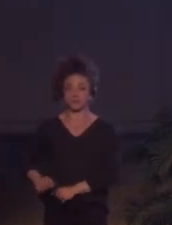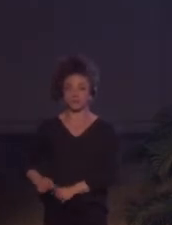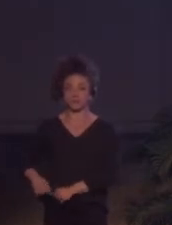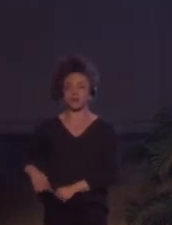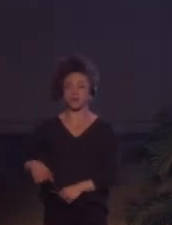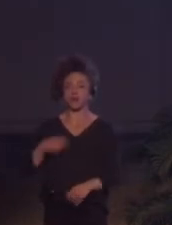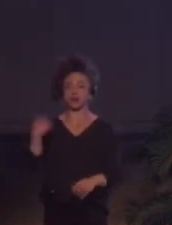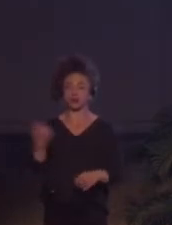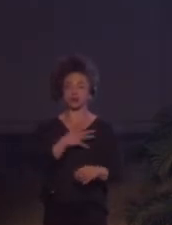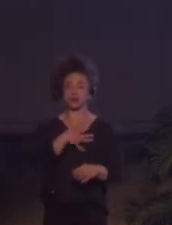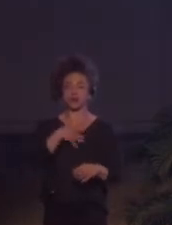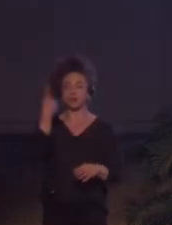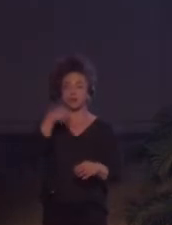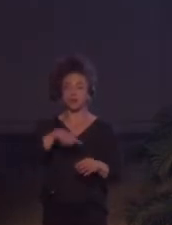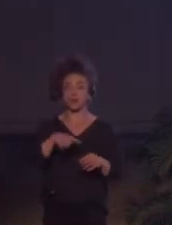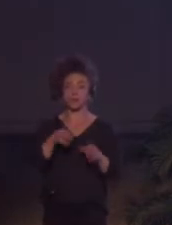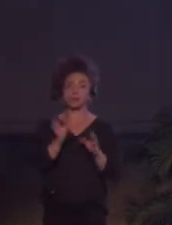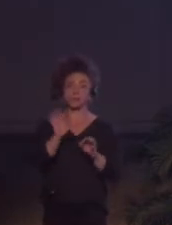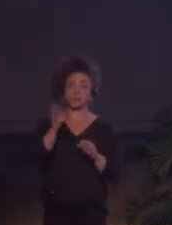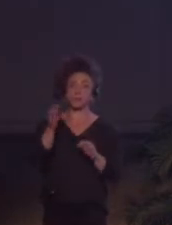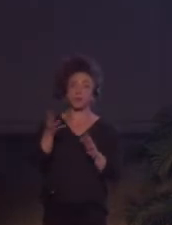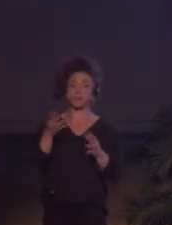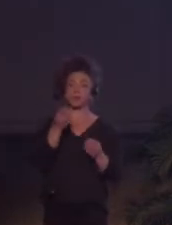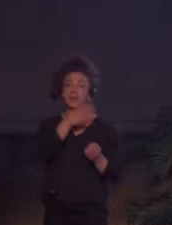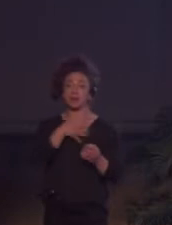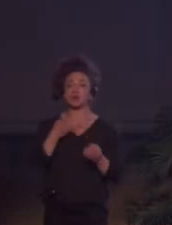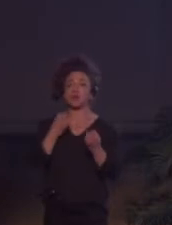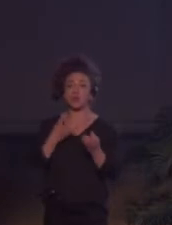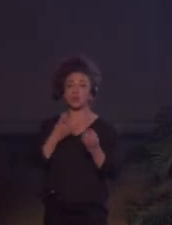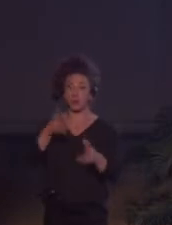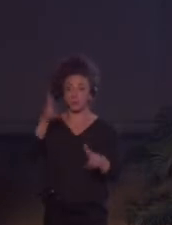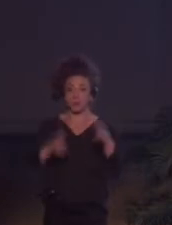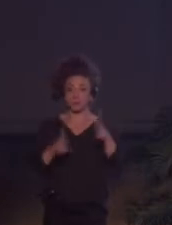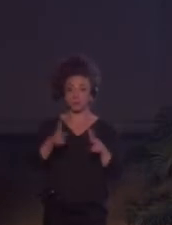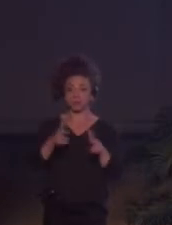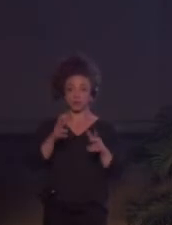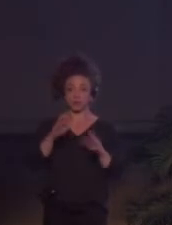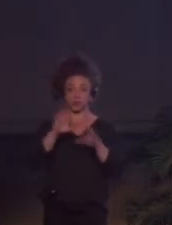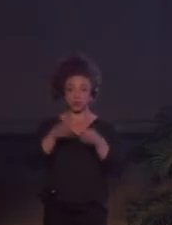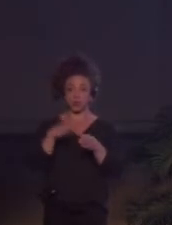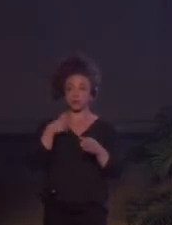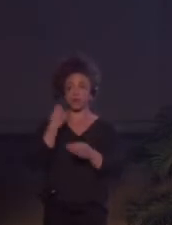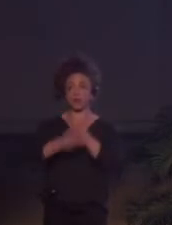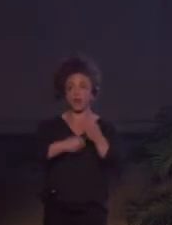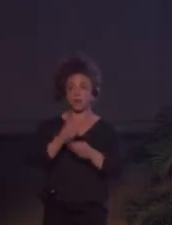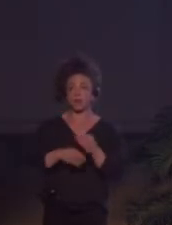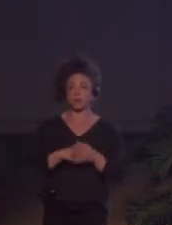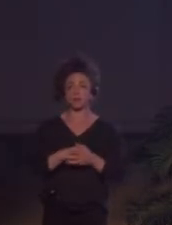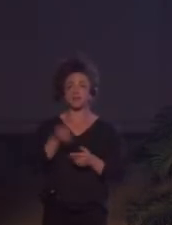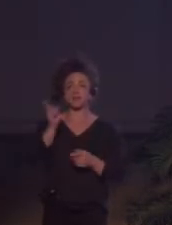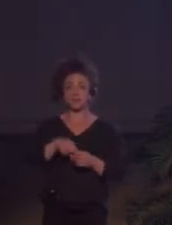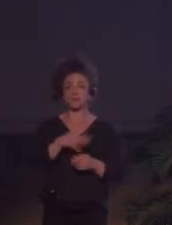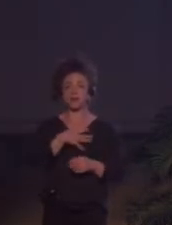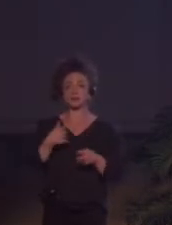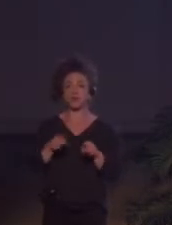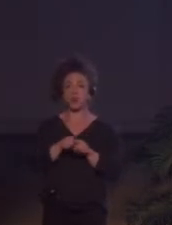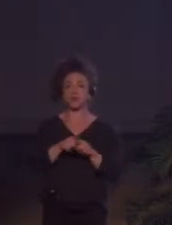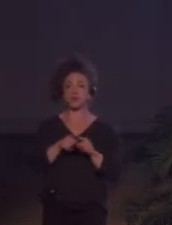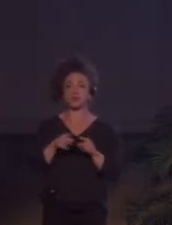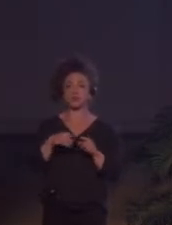zer egiten duten talde horiek, eta igual komunikazio kanal bat bezala izatea, ba beraiek egiten dutena kontatu. Zaldi berean,